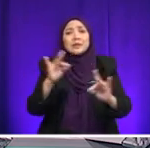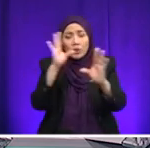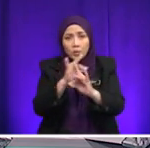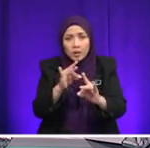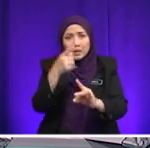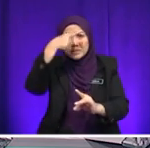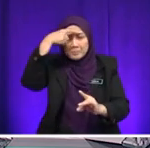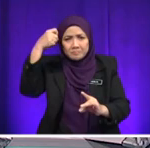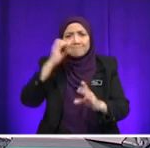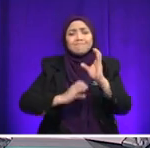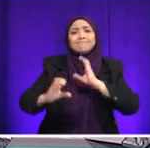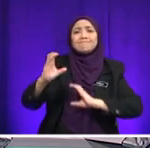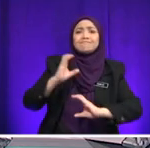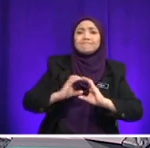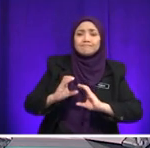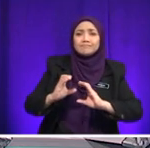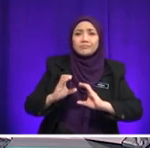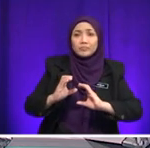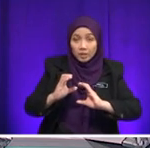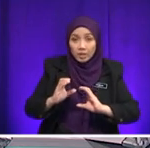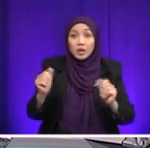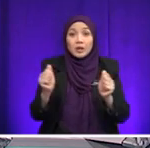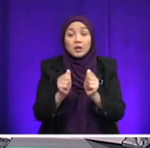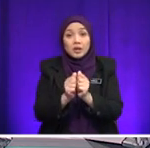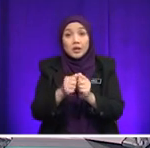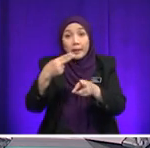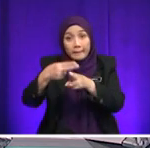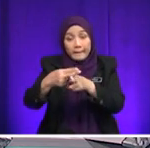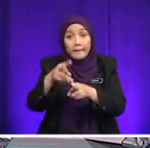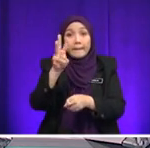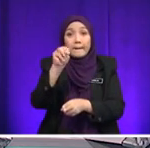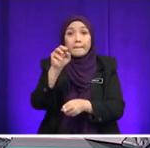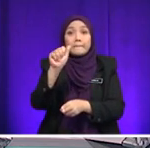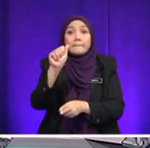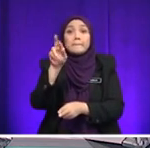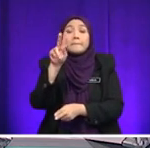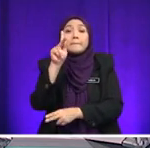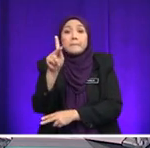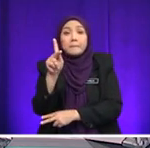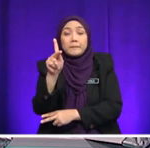oleh siapa yang masih ingat tadi merupakan